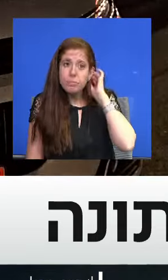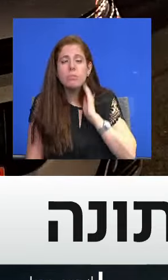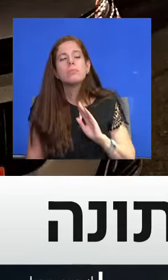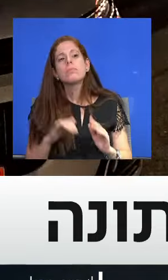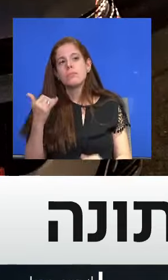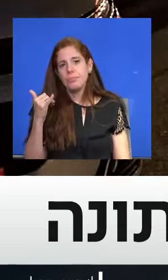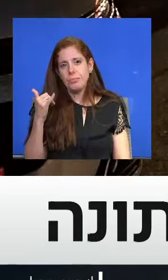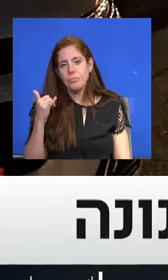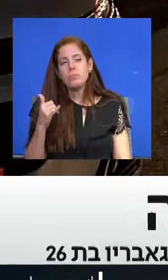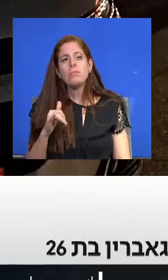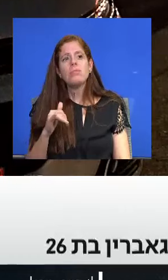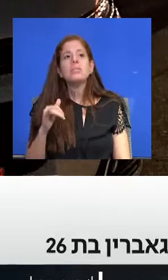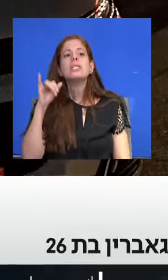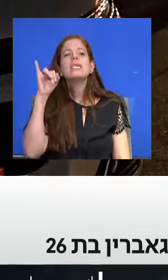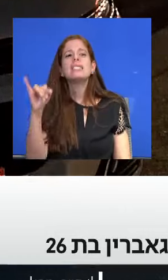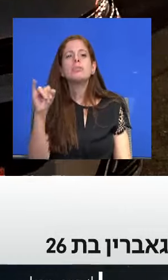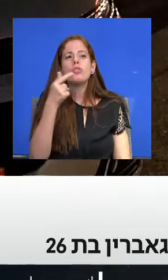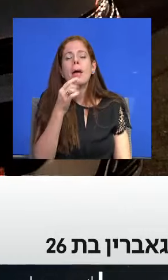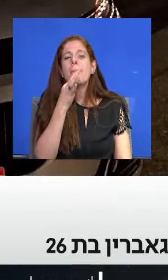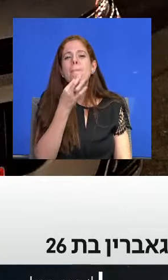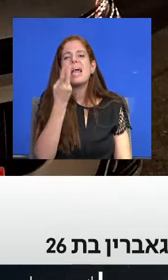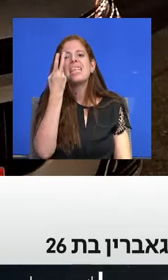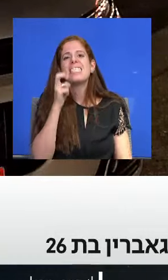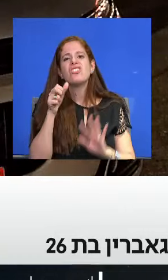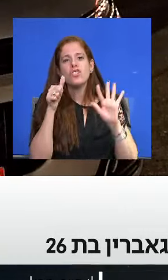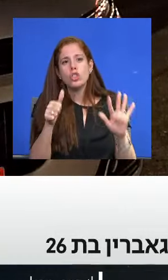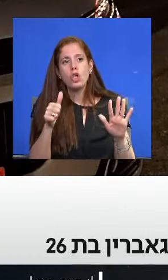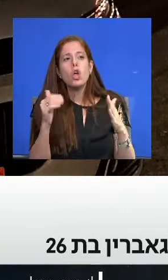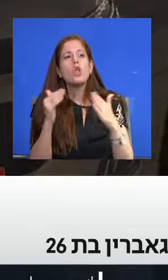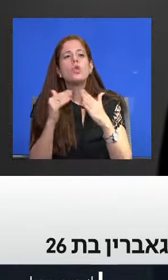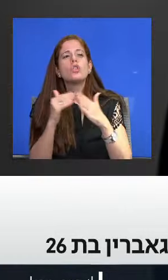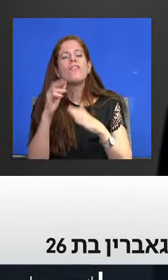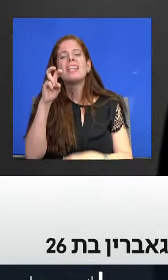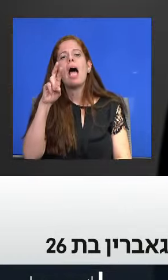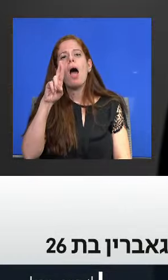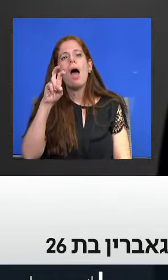נכון, מיכל, מדובר ביסמין ג'בארין, בת 26, תושבת ערערה, אם